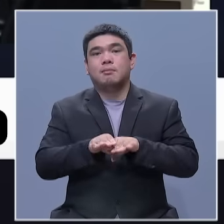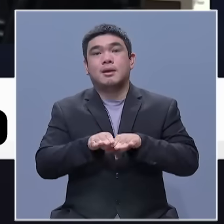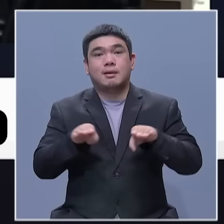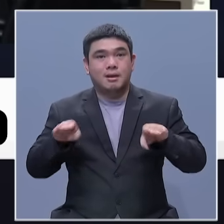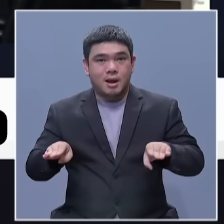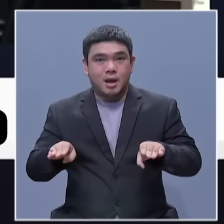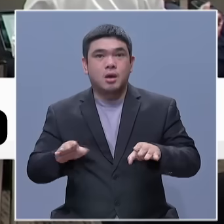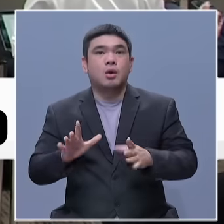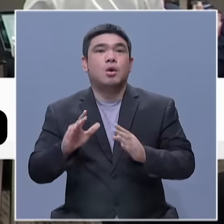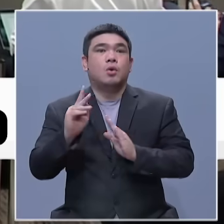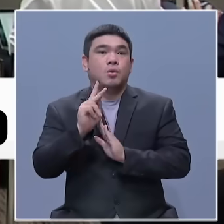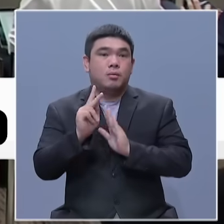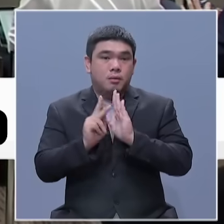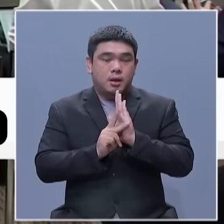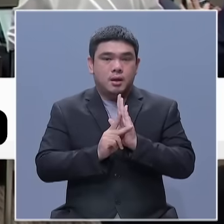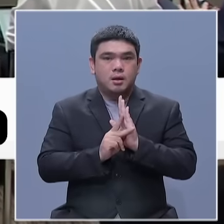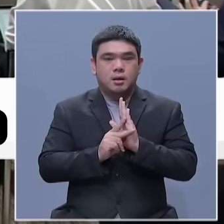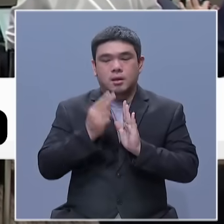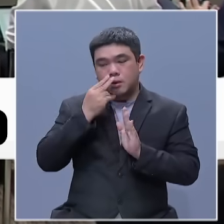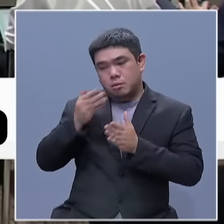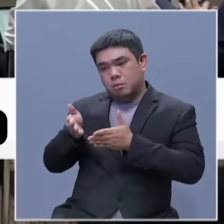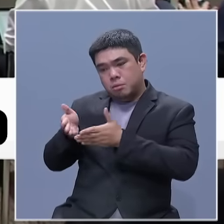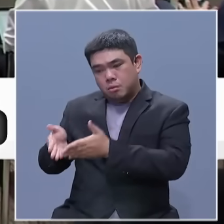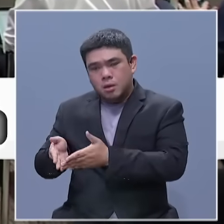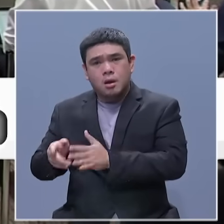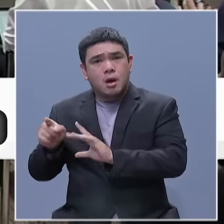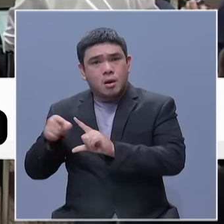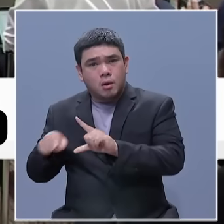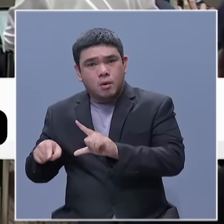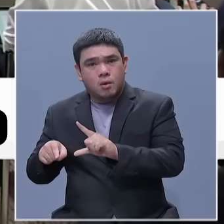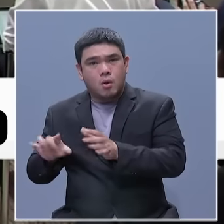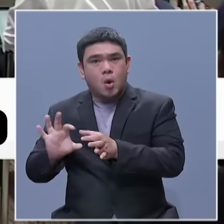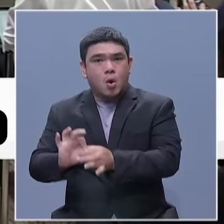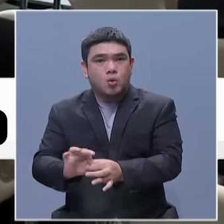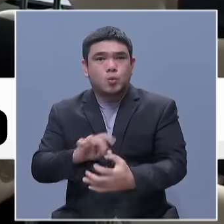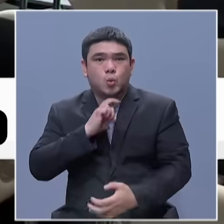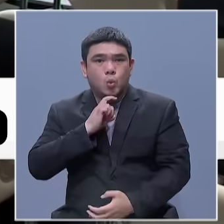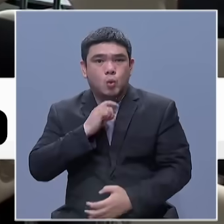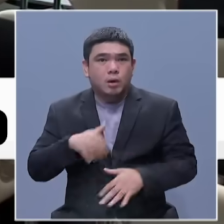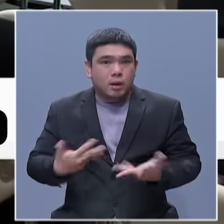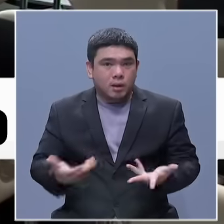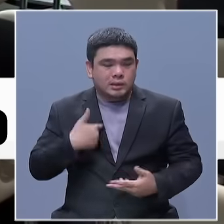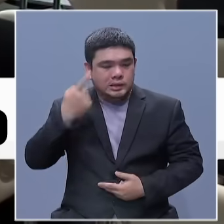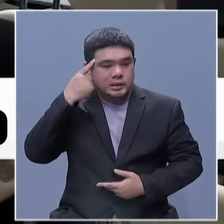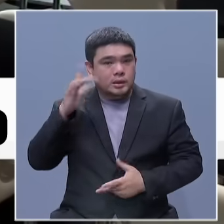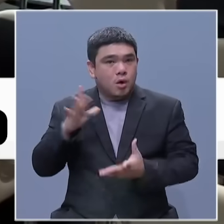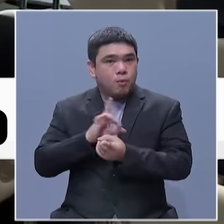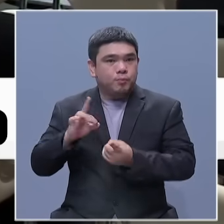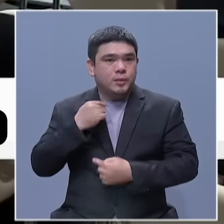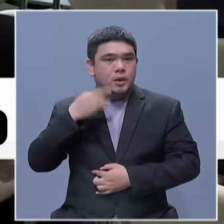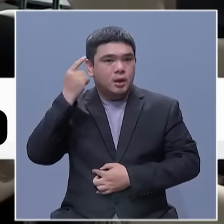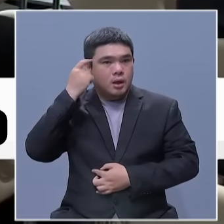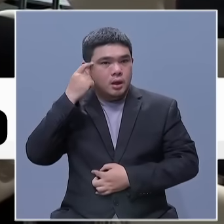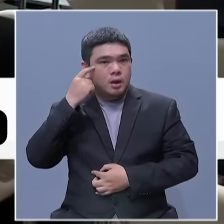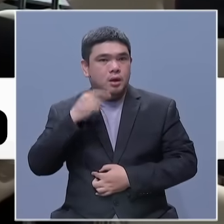าตรฐานทางกฎหมายแต่อีกมุมนึงก้าวไกลนี่ตอนนี้ติดล็อกตัวเองหรือเปล่าสังคมเขาคาดหวังไว้เยอะนะคะจ